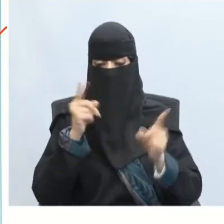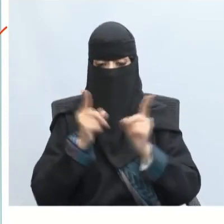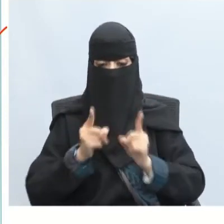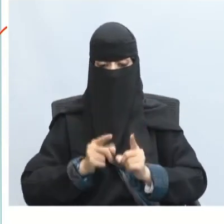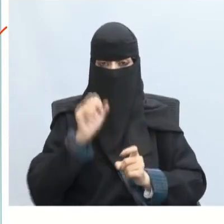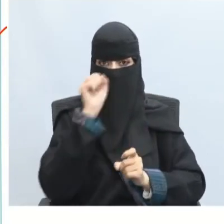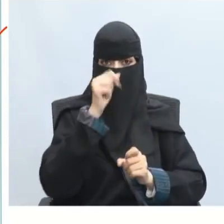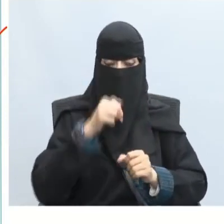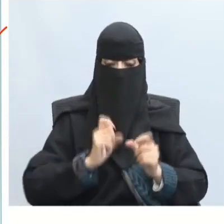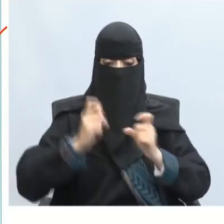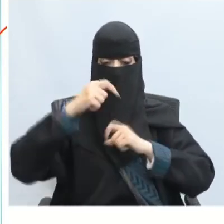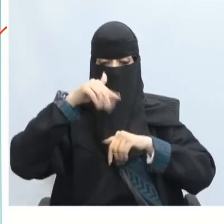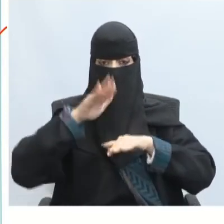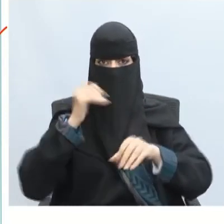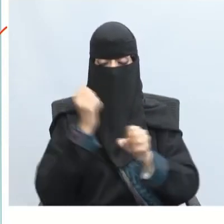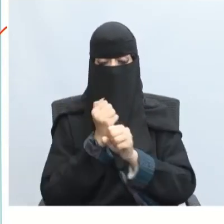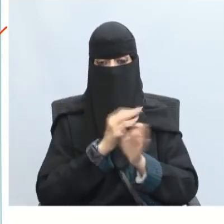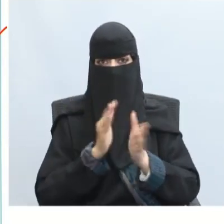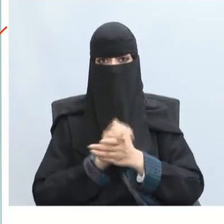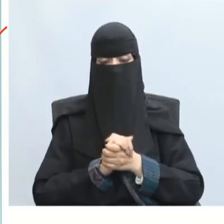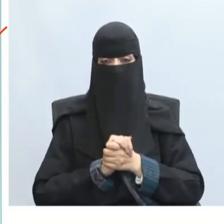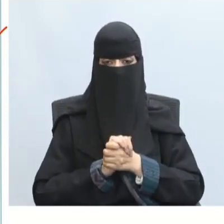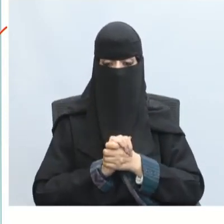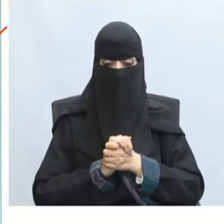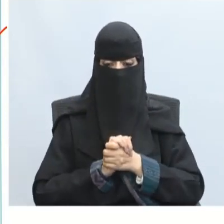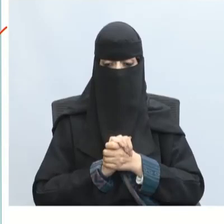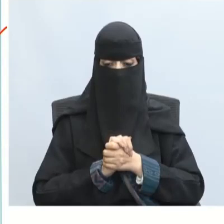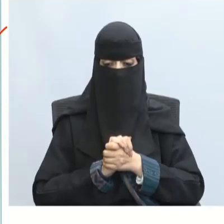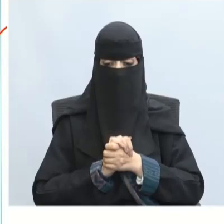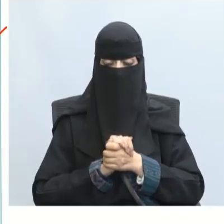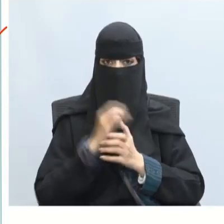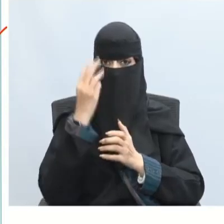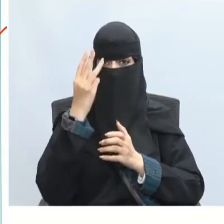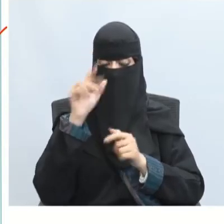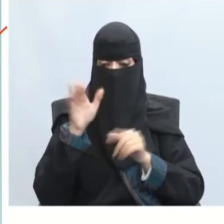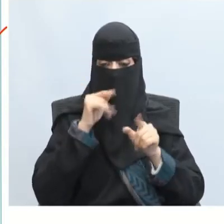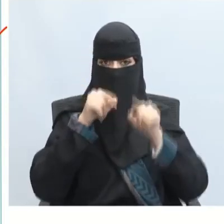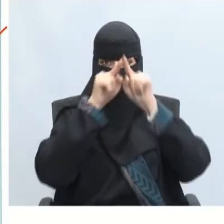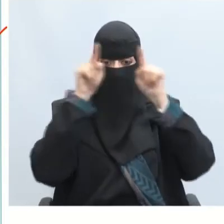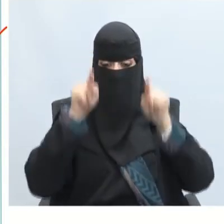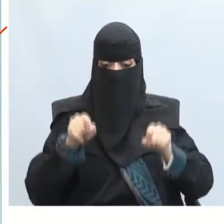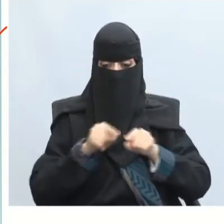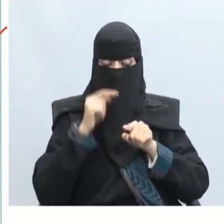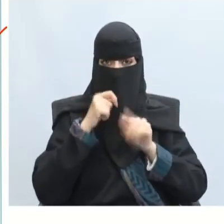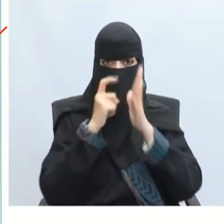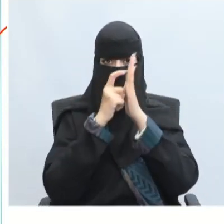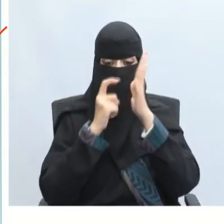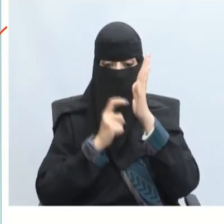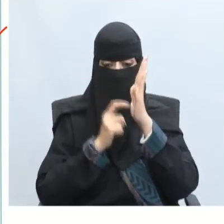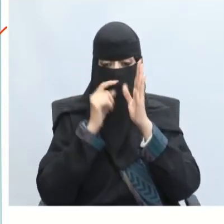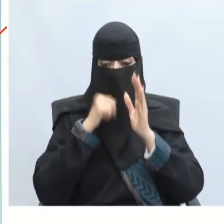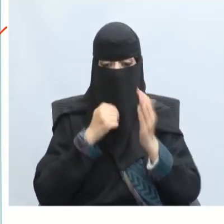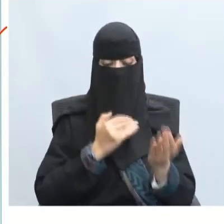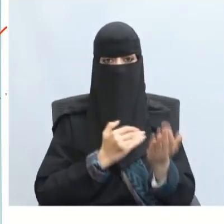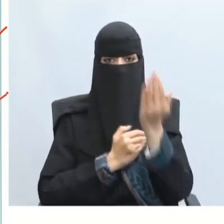وتحديد اختصاصاتها واليات عملها ثالثا من انواع اللوائح لوائح